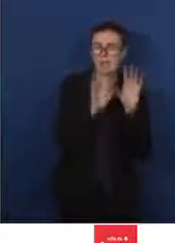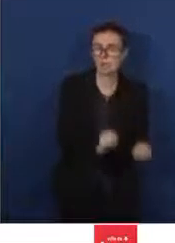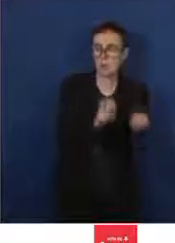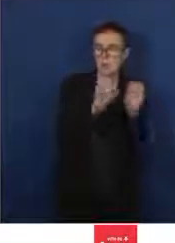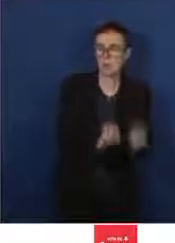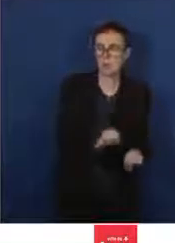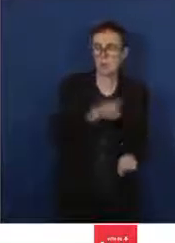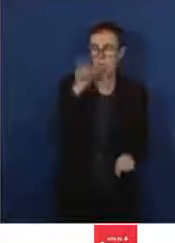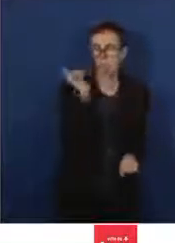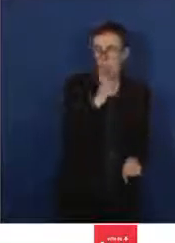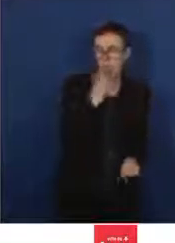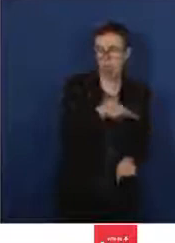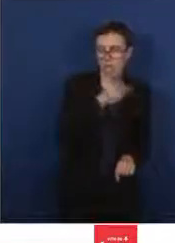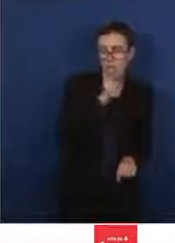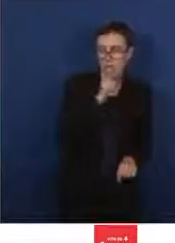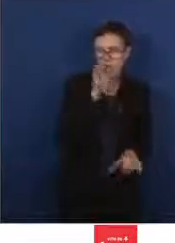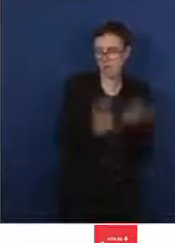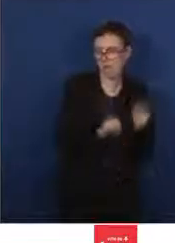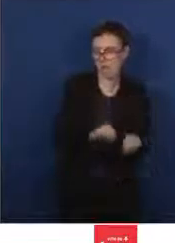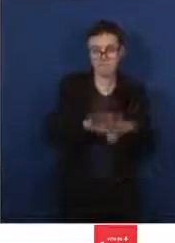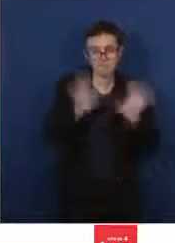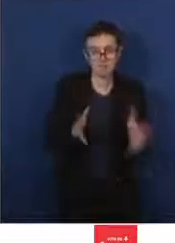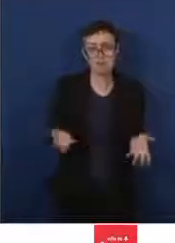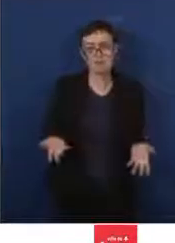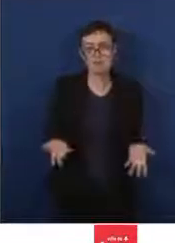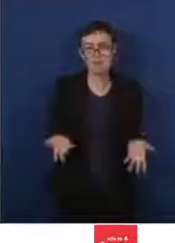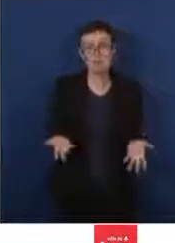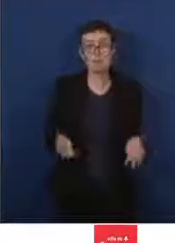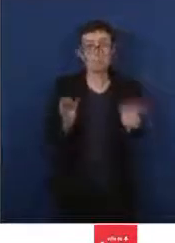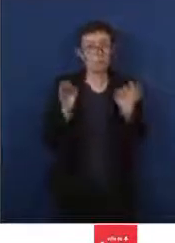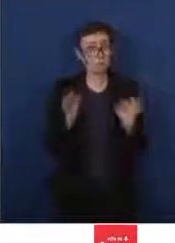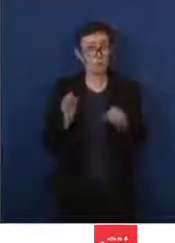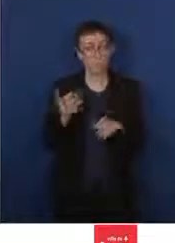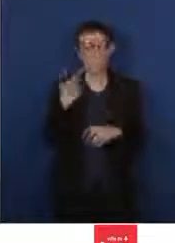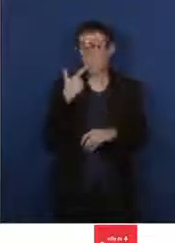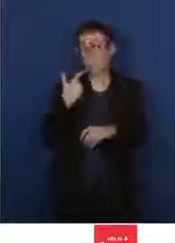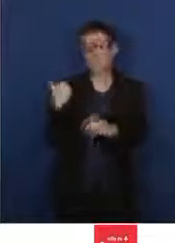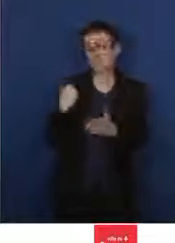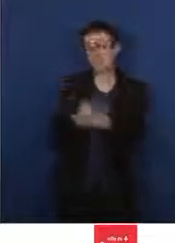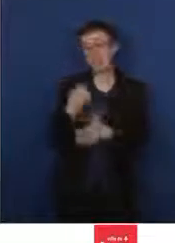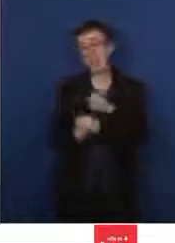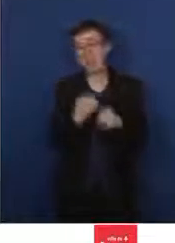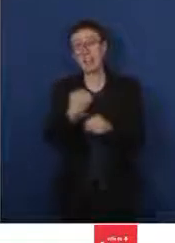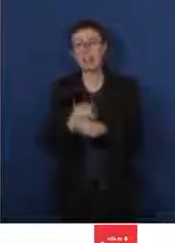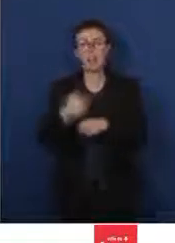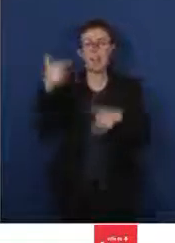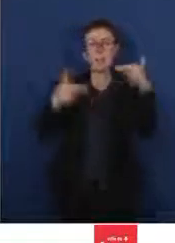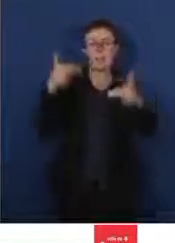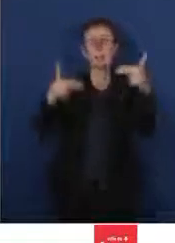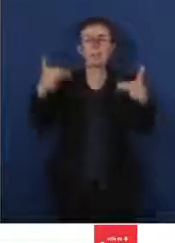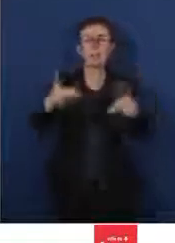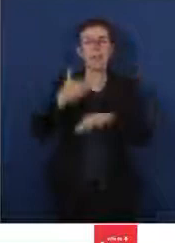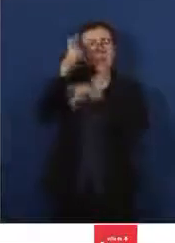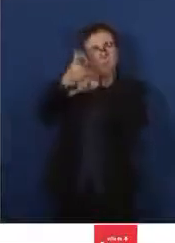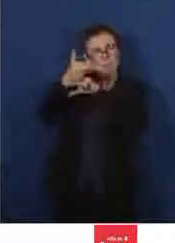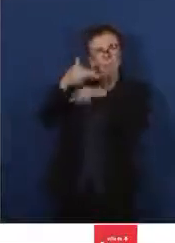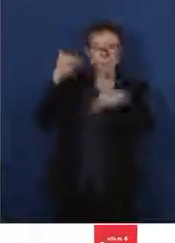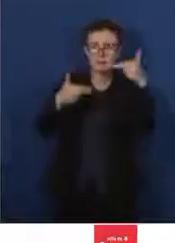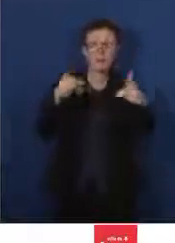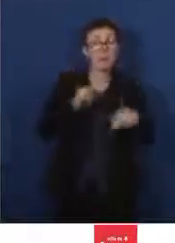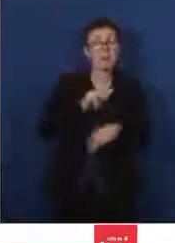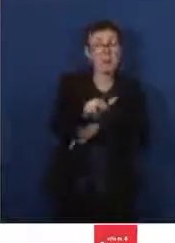supervision urbain, annoncée d'abord pour la fin de cette année, puis, semble-t-il, l'année prochaine, ainsi qu'une